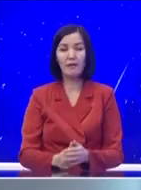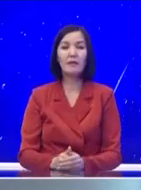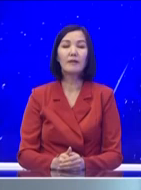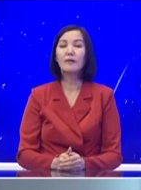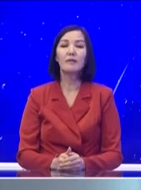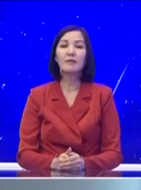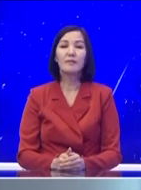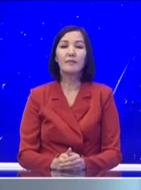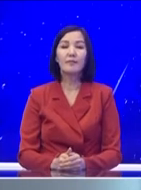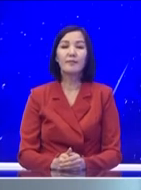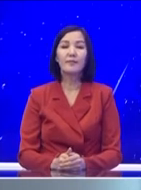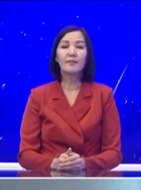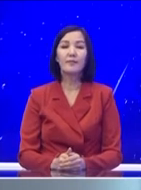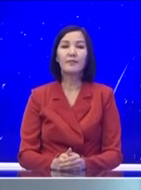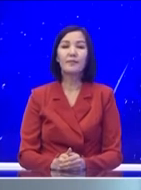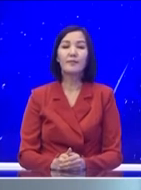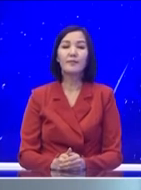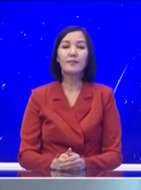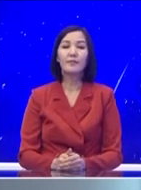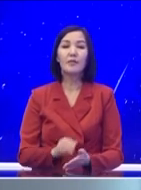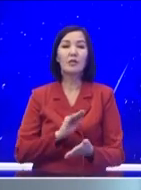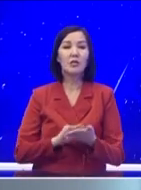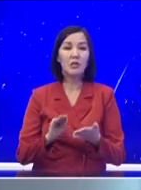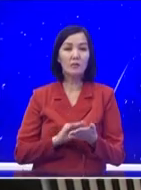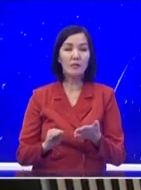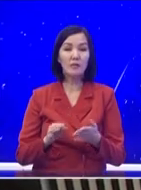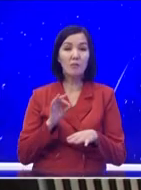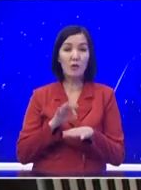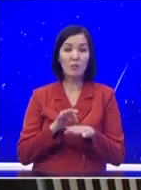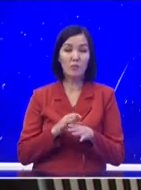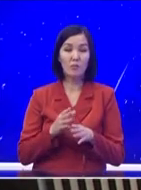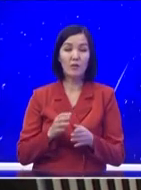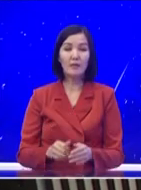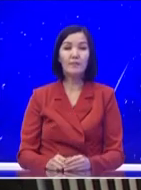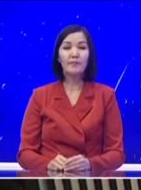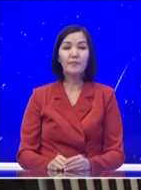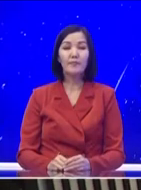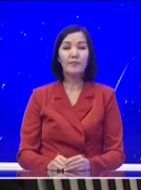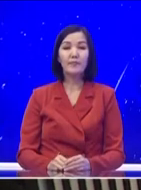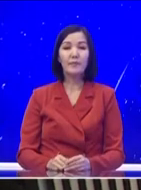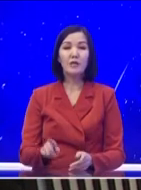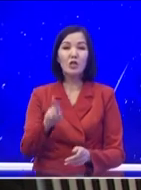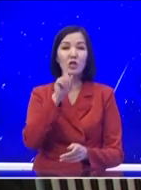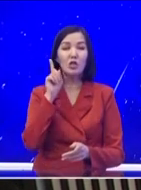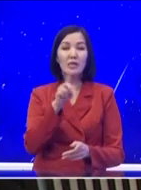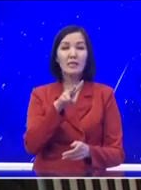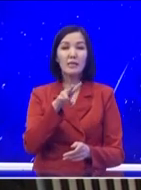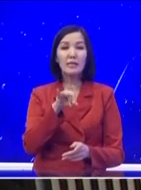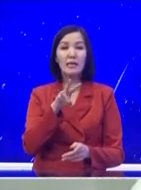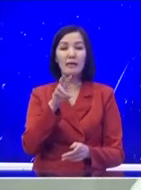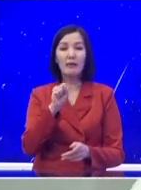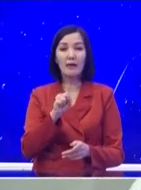сүйем мамандығымды. Мен жазбасам ауыр қалам. Ұжымның кенжесі әрі еркесі Лина